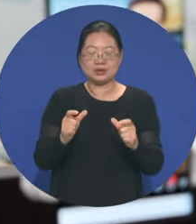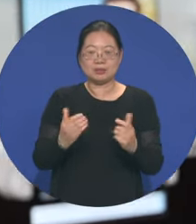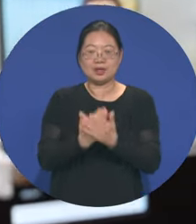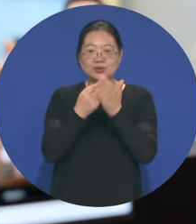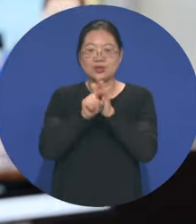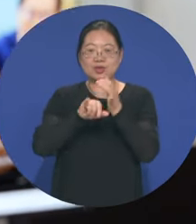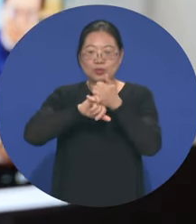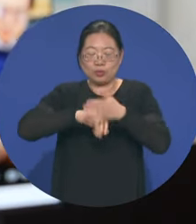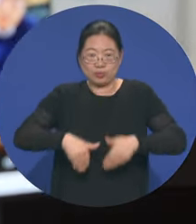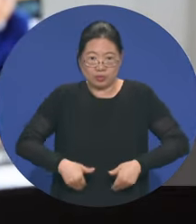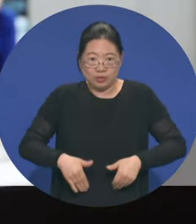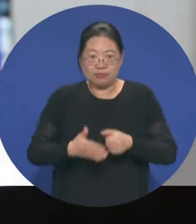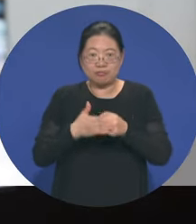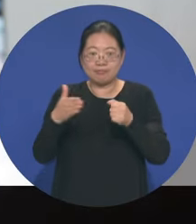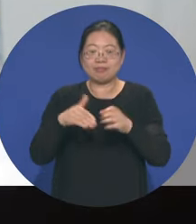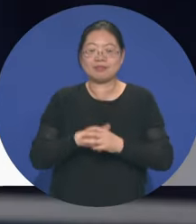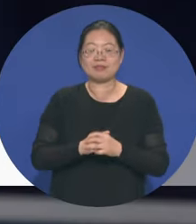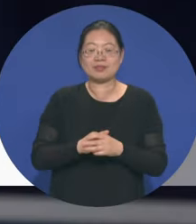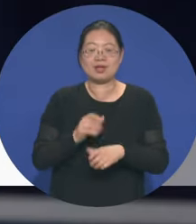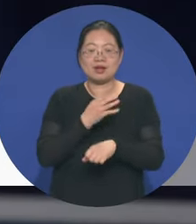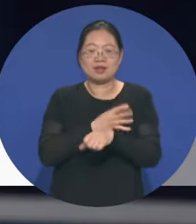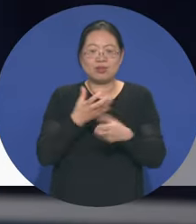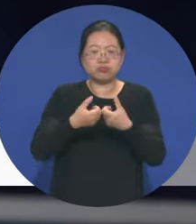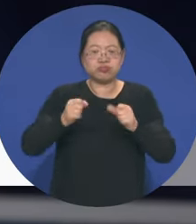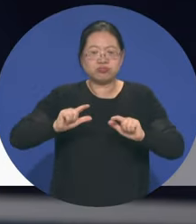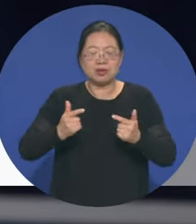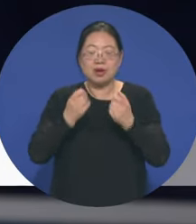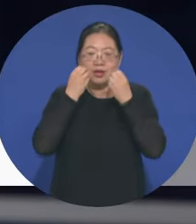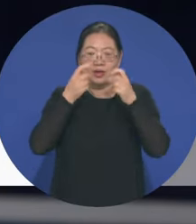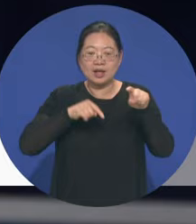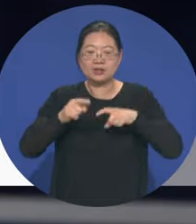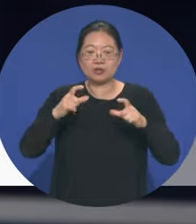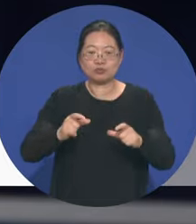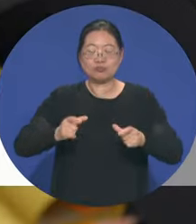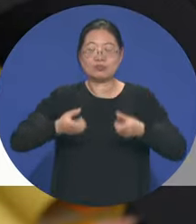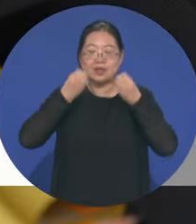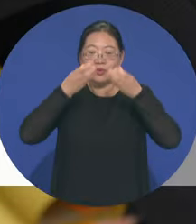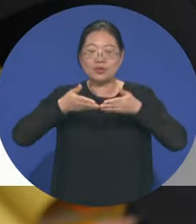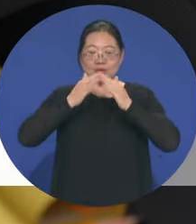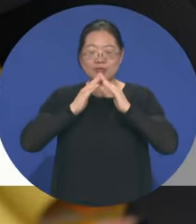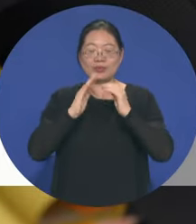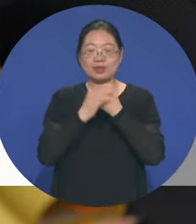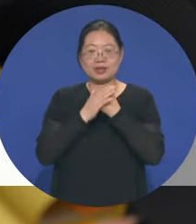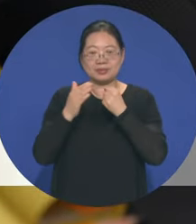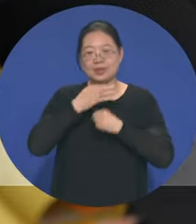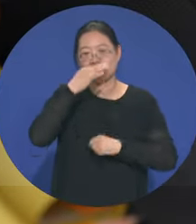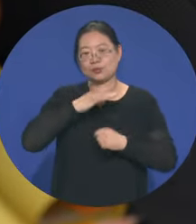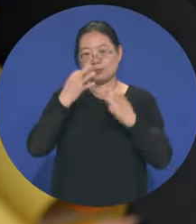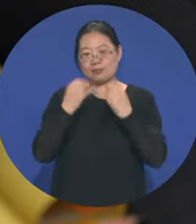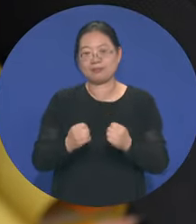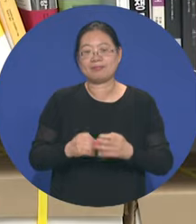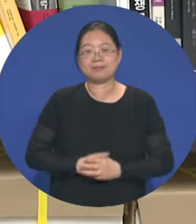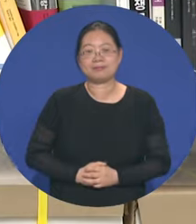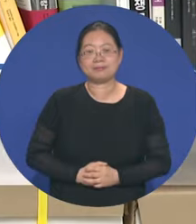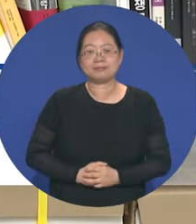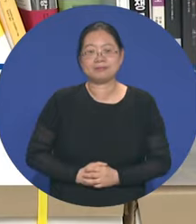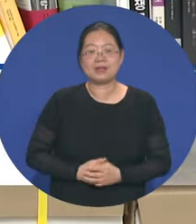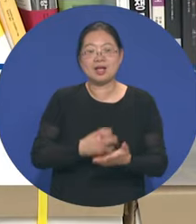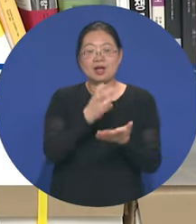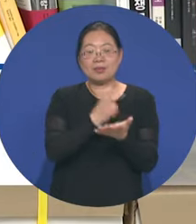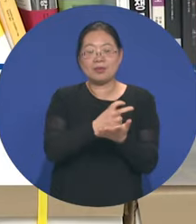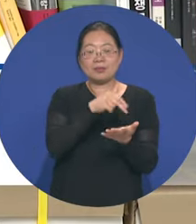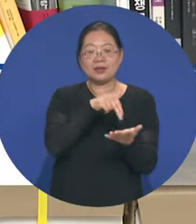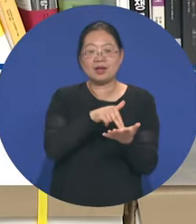꼭 필요하기 때문입니다. 단순 분도가 아닌 새로운 행정구역이 신설된다는 점에서 이점이 많습니다.